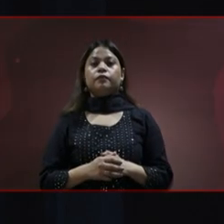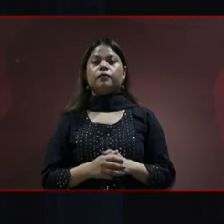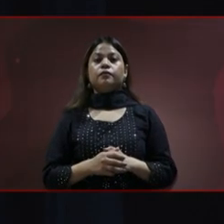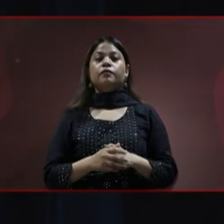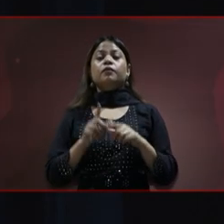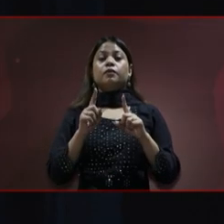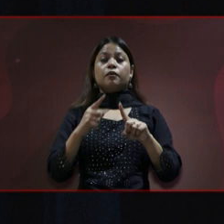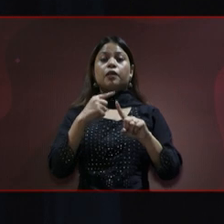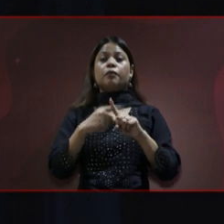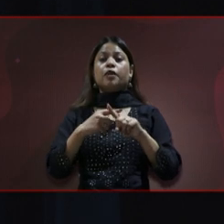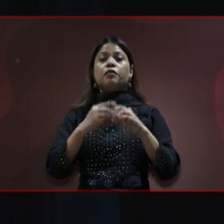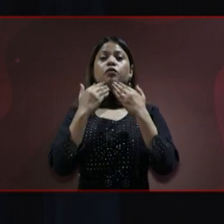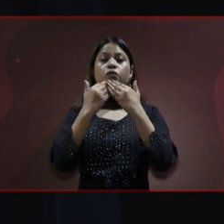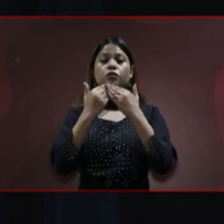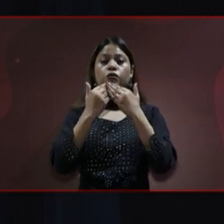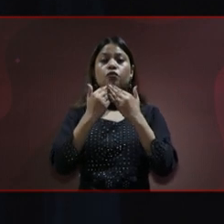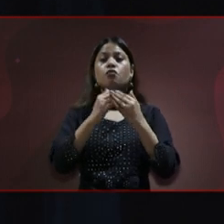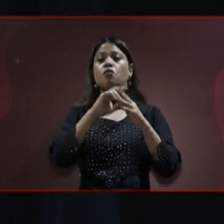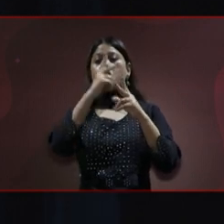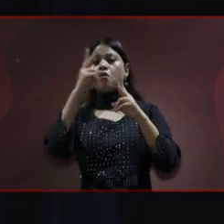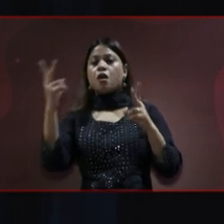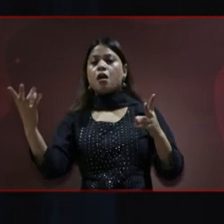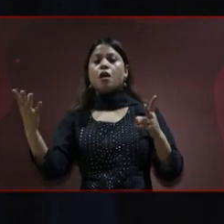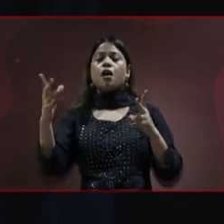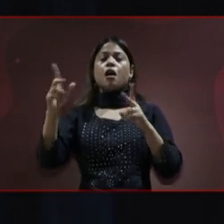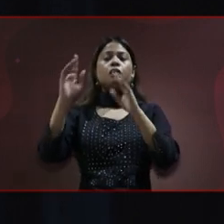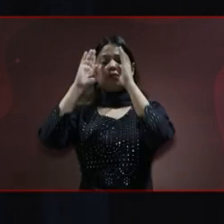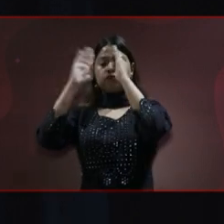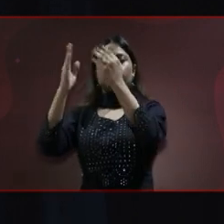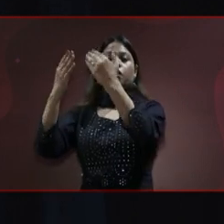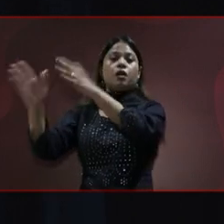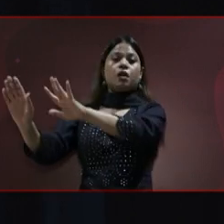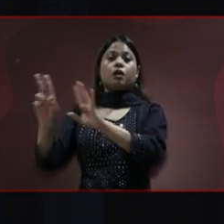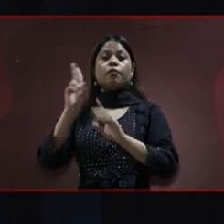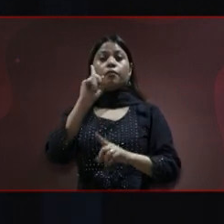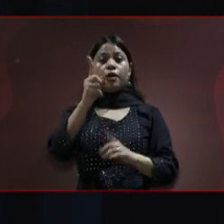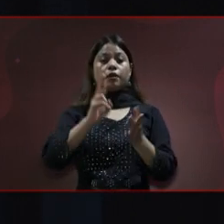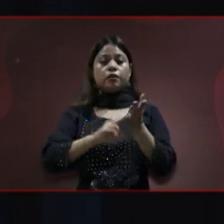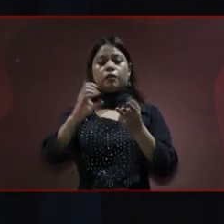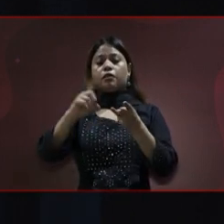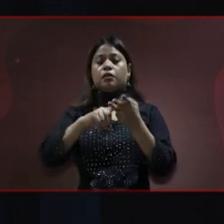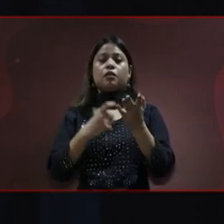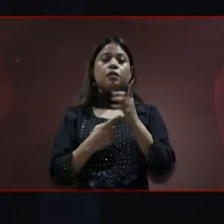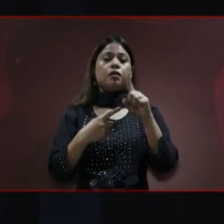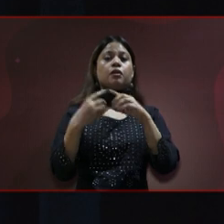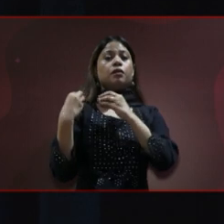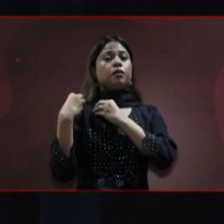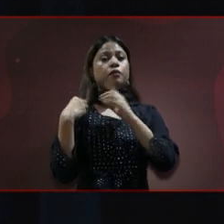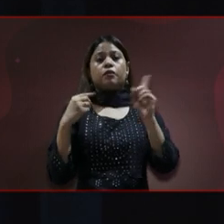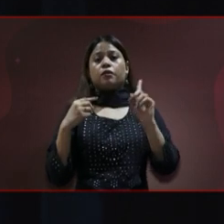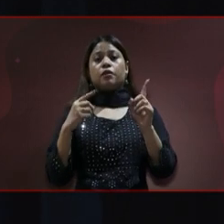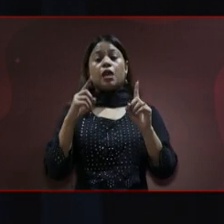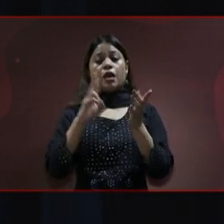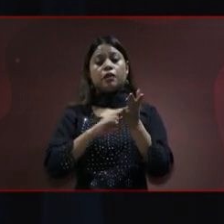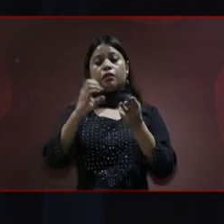बाकी उसके ऊपर कोई स्कूल कुछ रेकमेंड अलग किताब करता है तो स्कूल की विषय है, एनसीईआरटी का विषय नहीं। एनसीईआरटी की रेकमेंडेड किताब। और इस